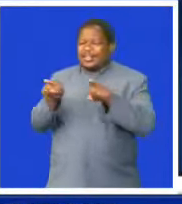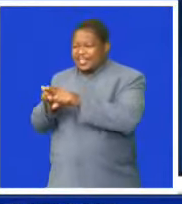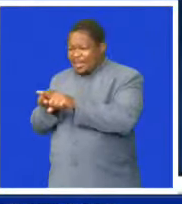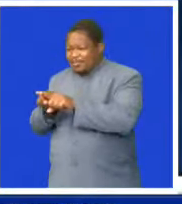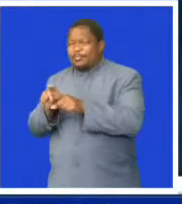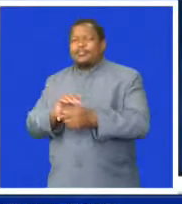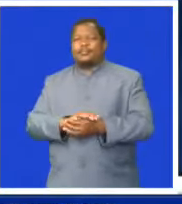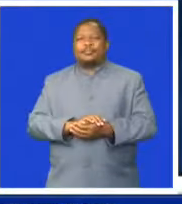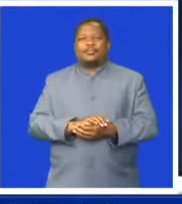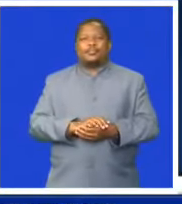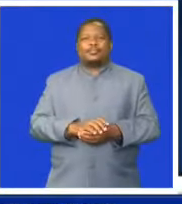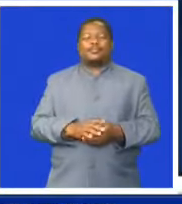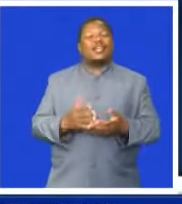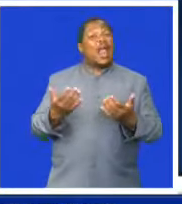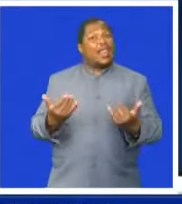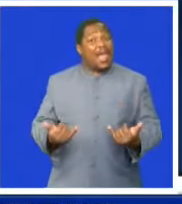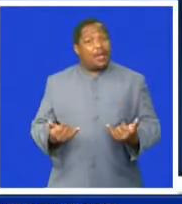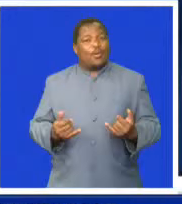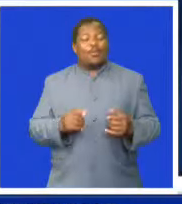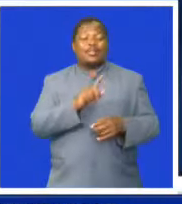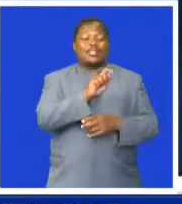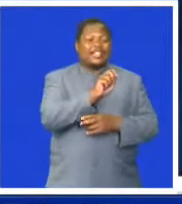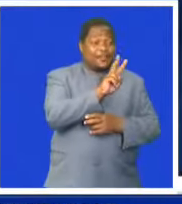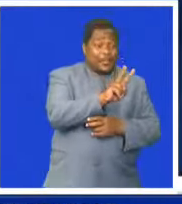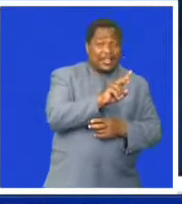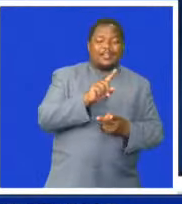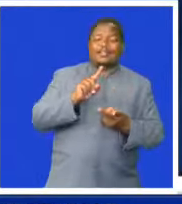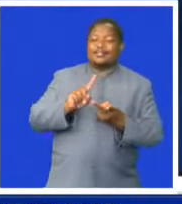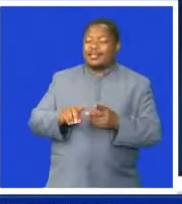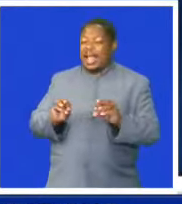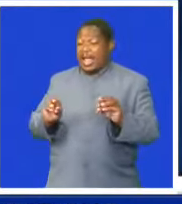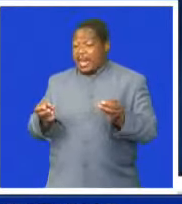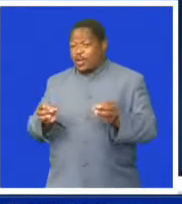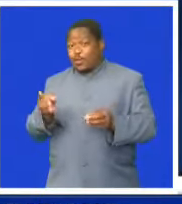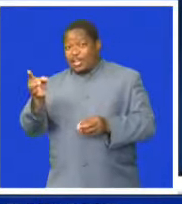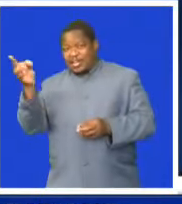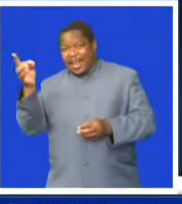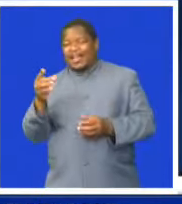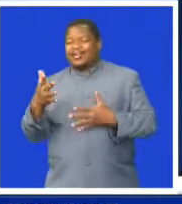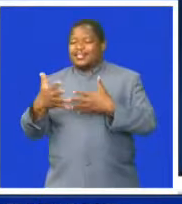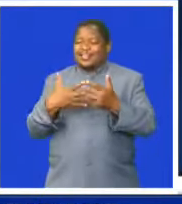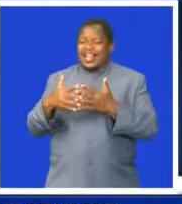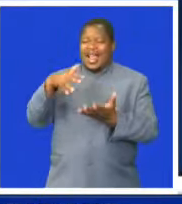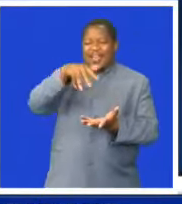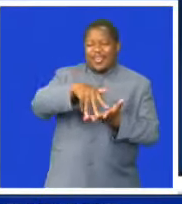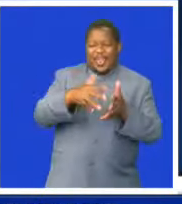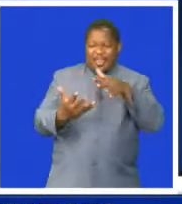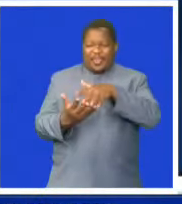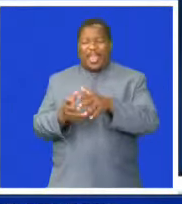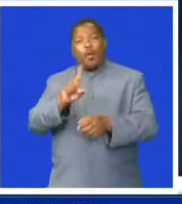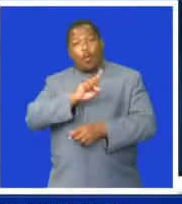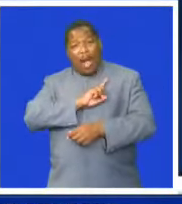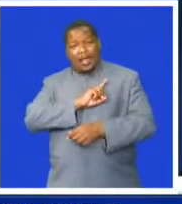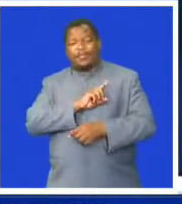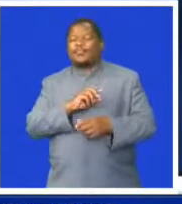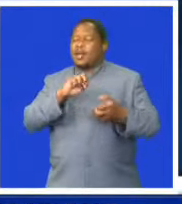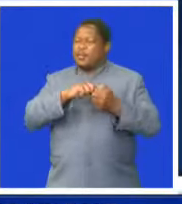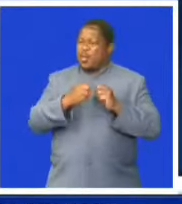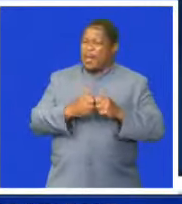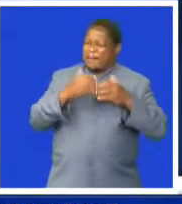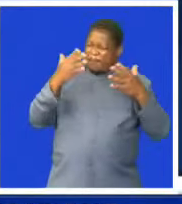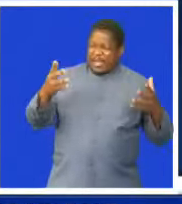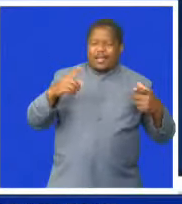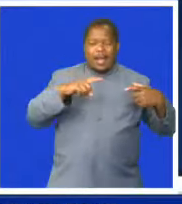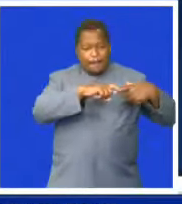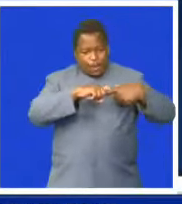tiqove ipolitiki. Ngoba nawe uva la, kusolwathi le politiki, simosha